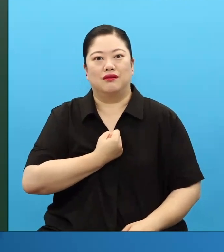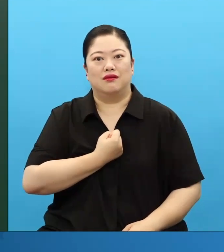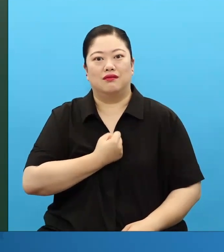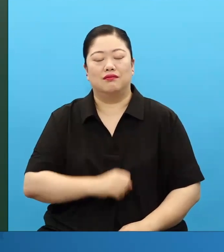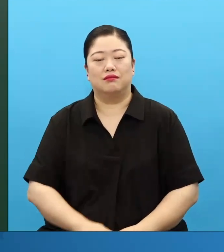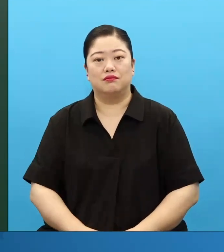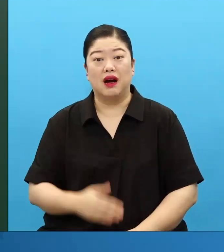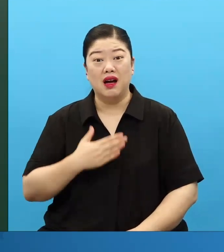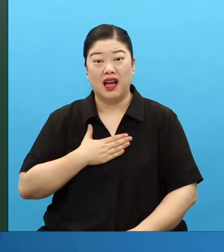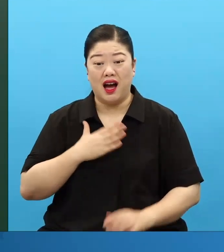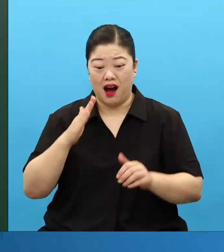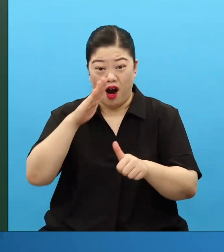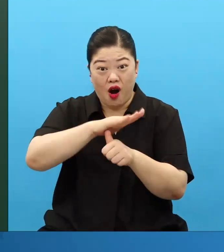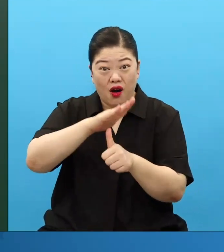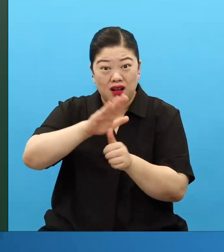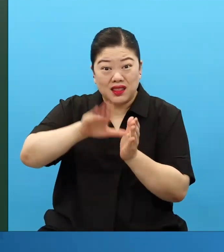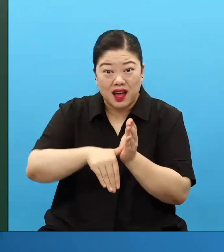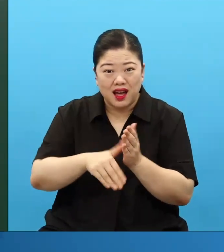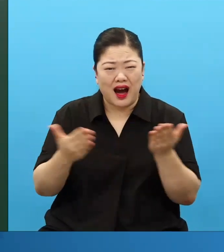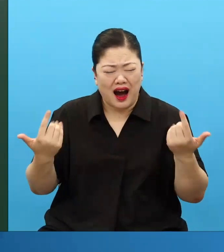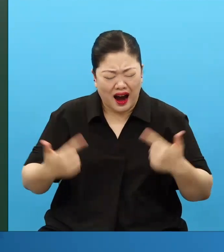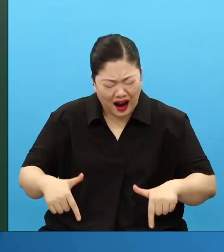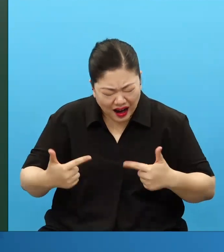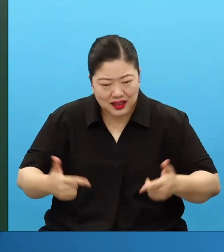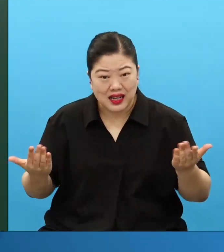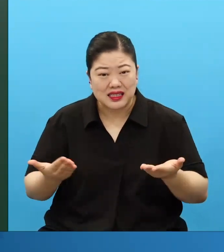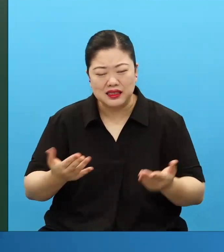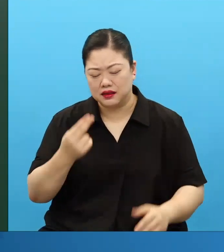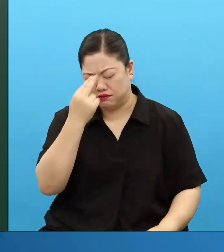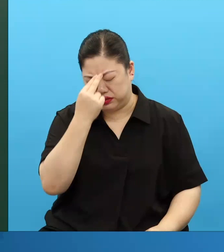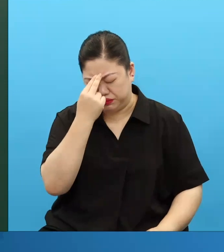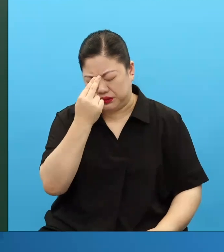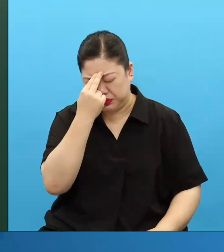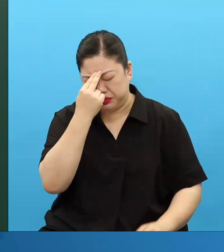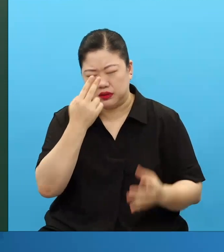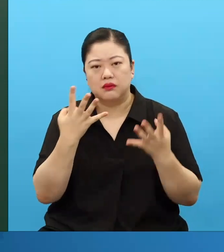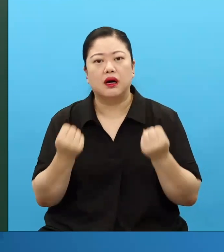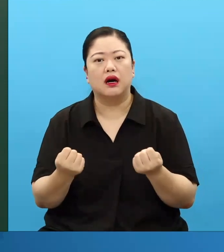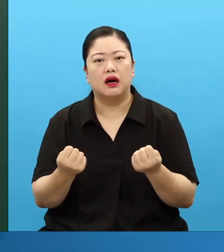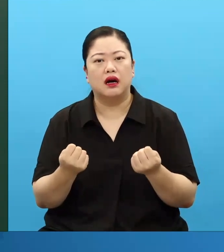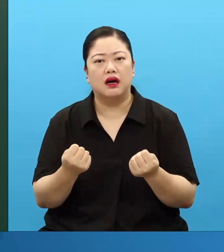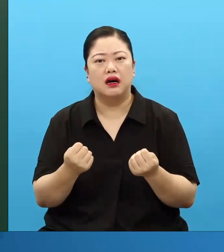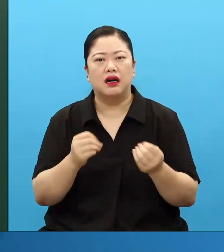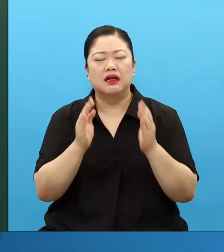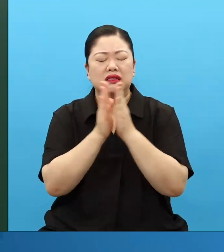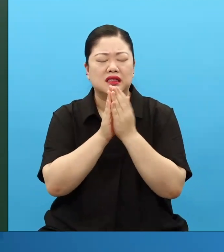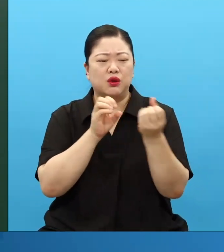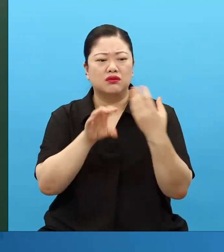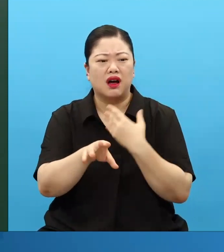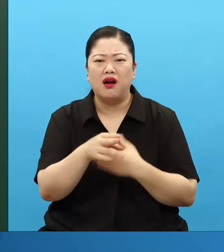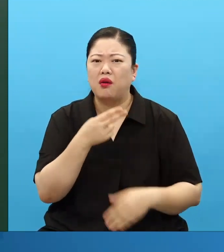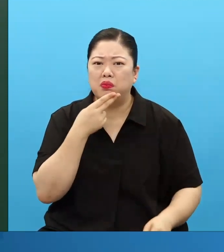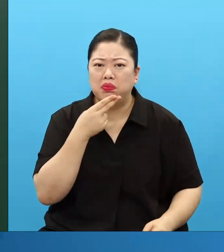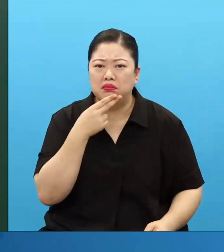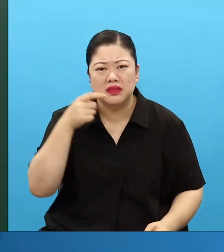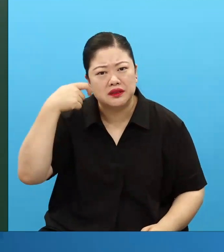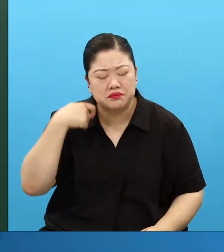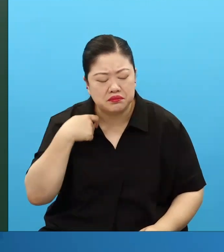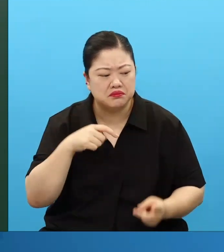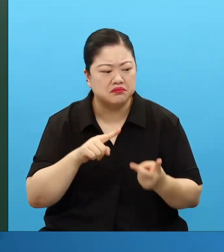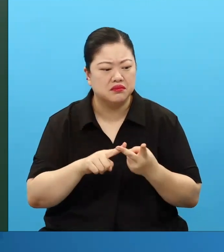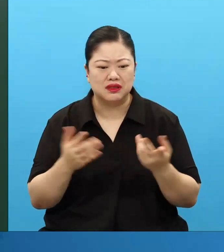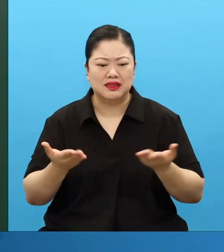이게 성전화되는 겁니다. And so as we come to the close of this week, what we must pray about is that in the business fields of all of our church officers, you have to establish the 그게